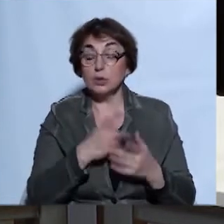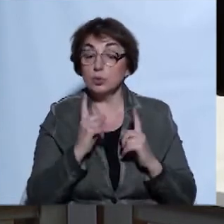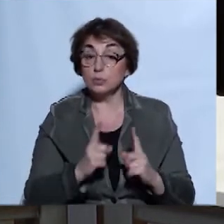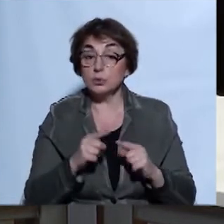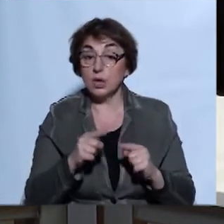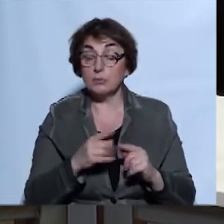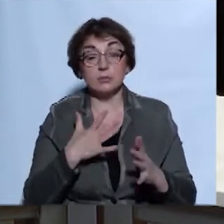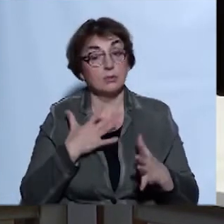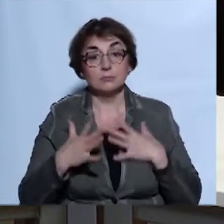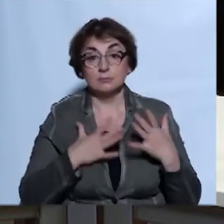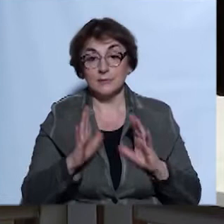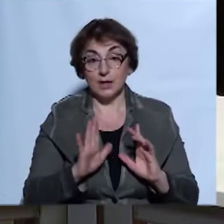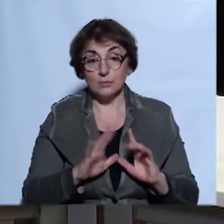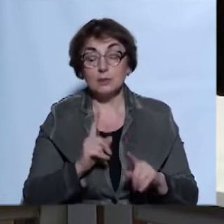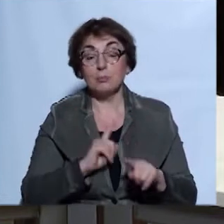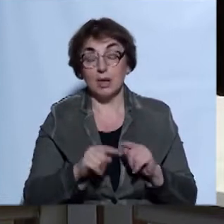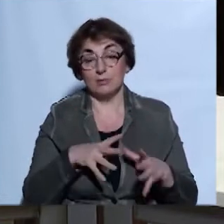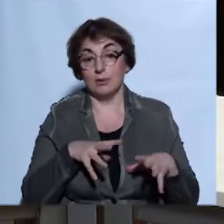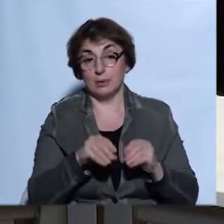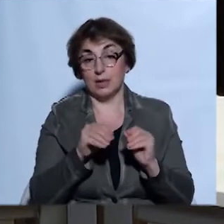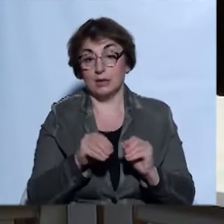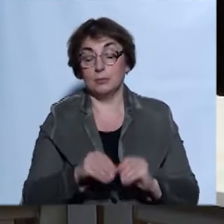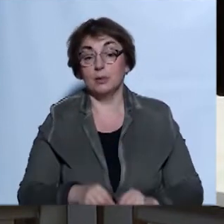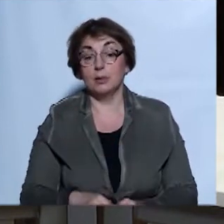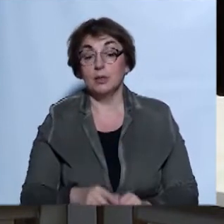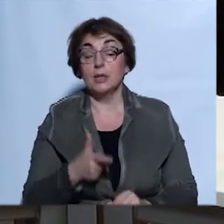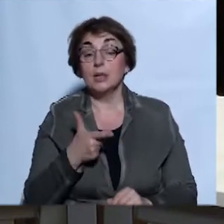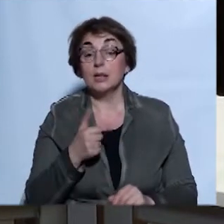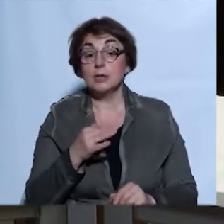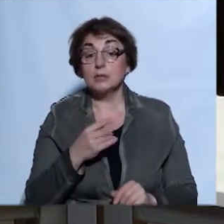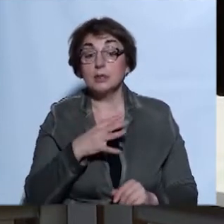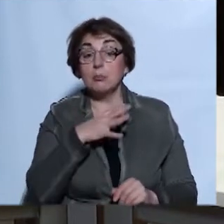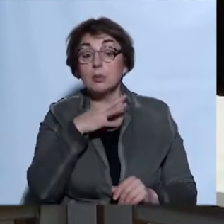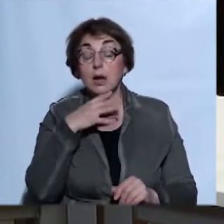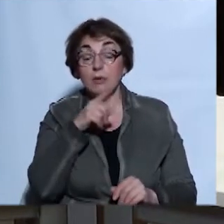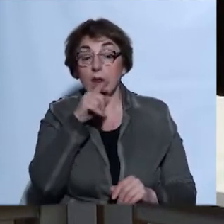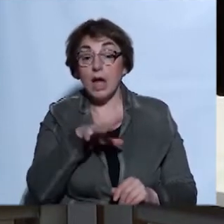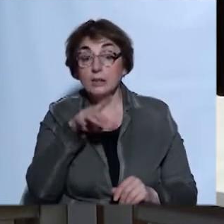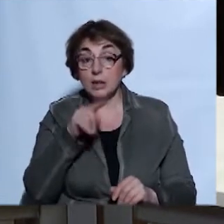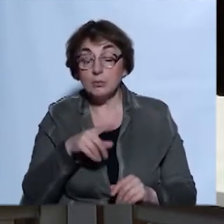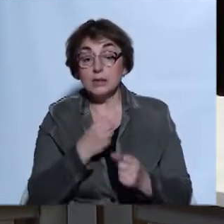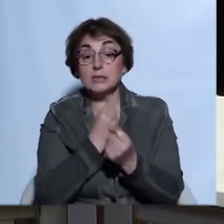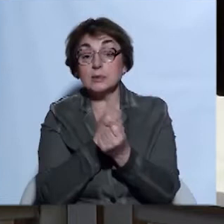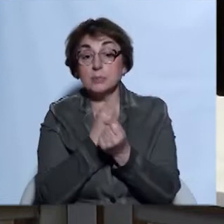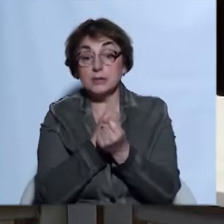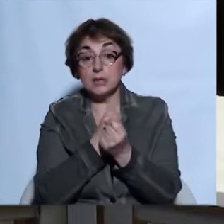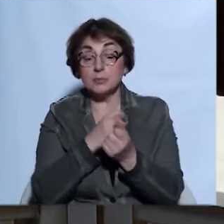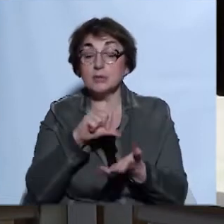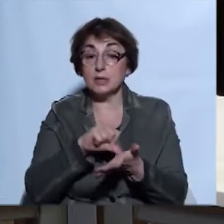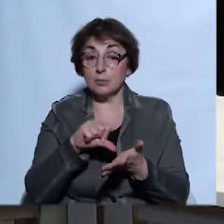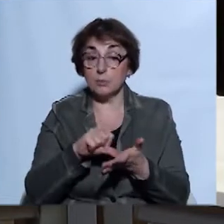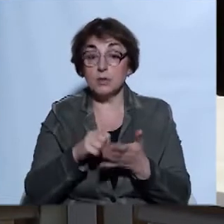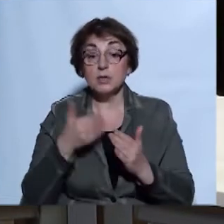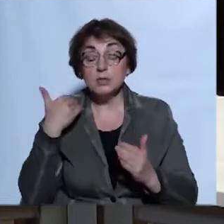ამაზე ნუ იღელვებთ, ეს ძალიან მალევე ქრება. Glicerini არის მრავალატომიანი სპირტების წარმომადგენელი და ჩვენ წინა